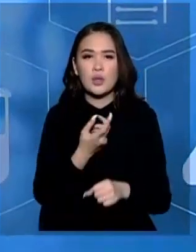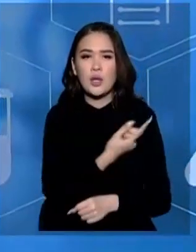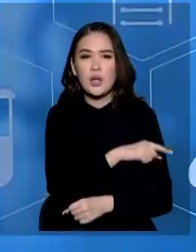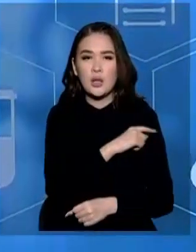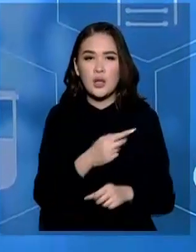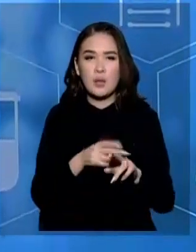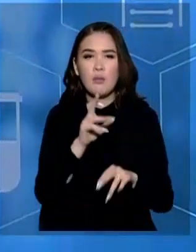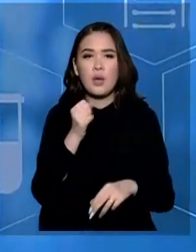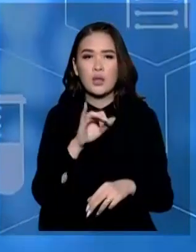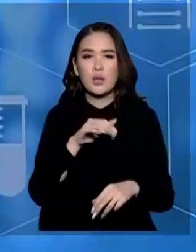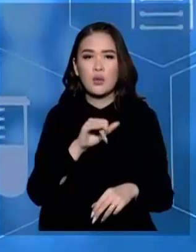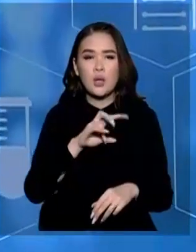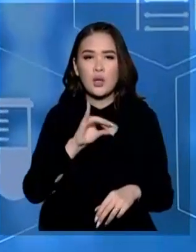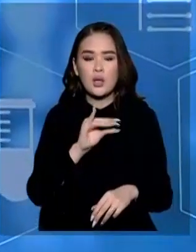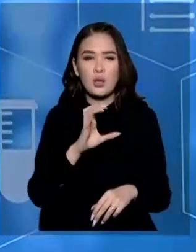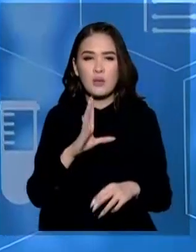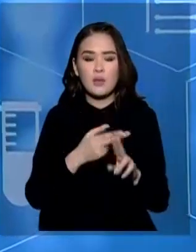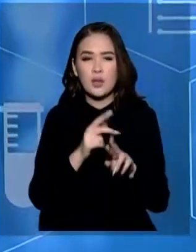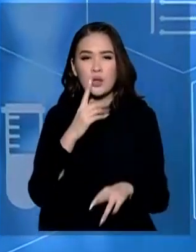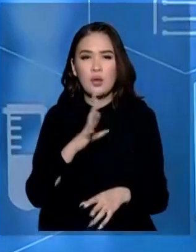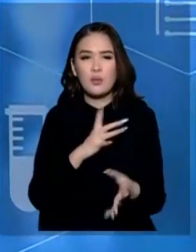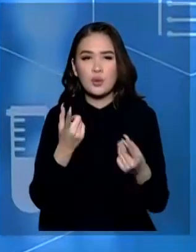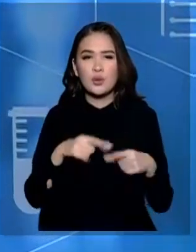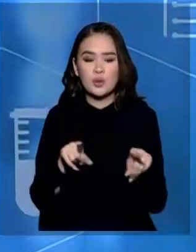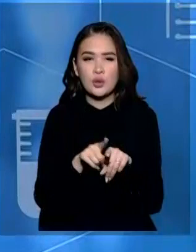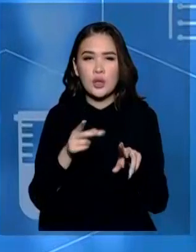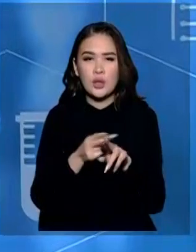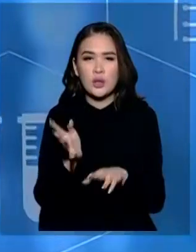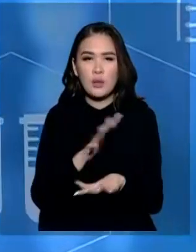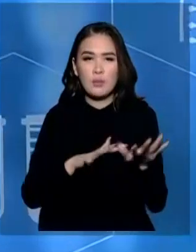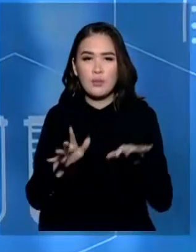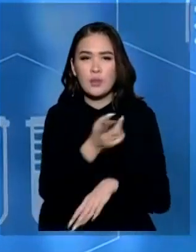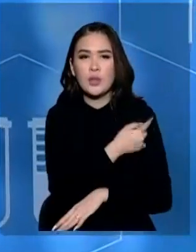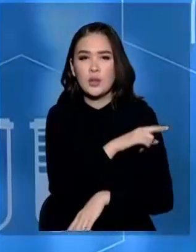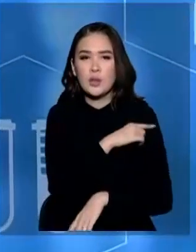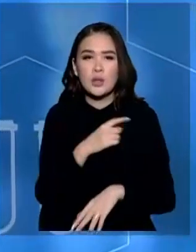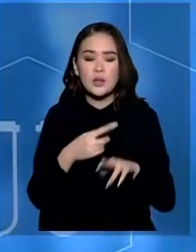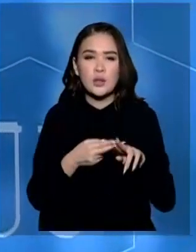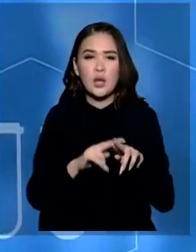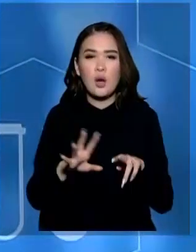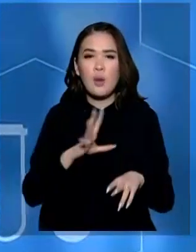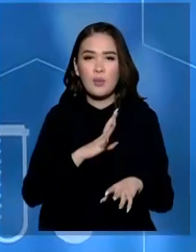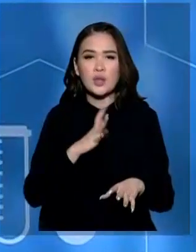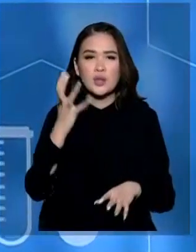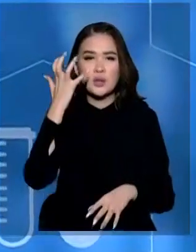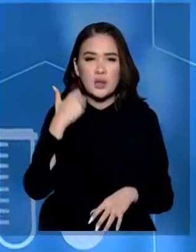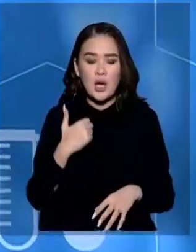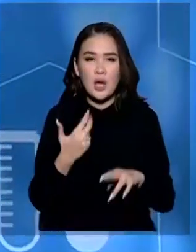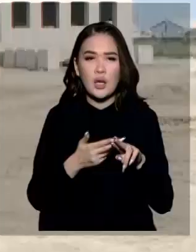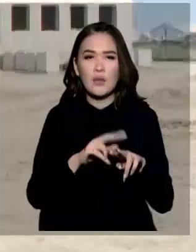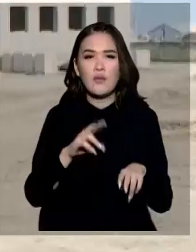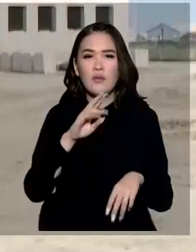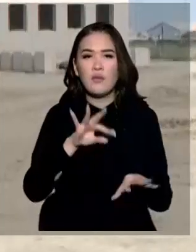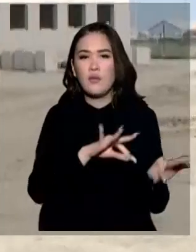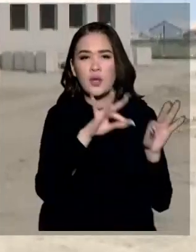Асхан Байдуәлиев мәлім етті. Оның айтуынша, бүгінде Шалғай елді мекендердегі медицина мекемелері әбден тозған. Әрі